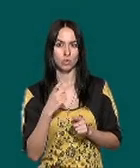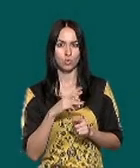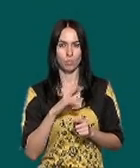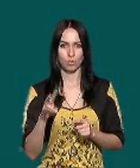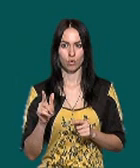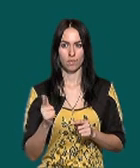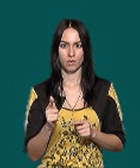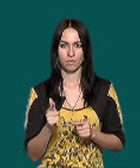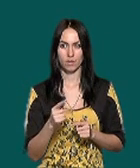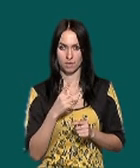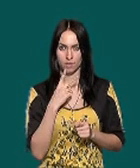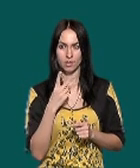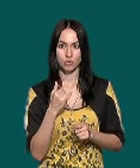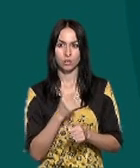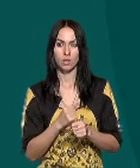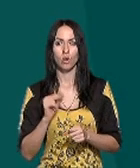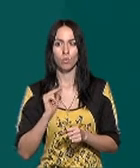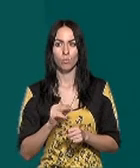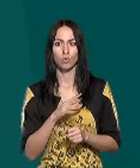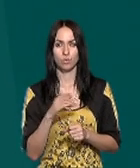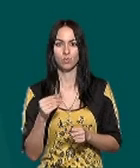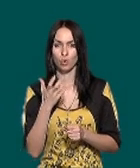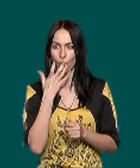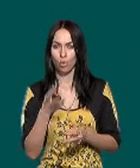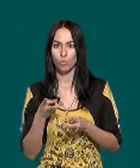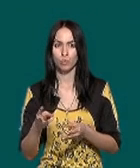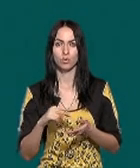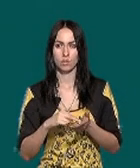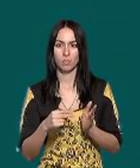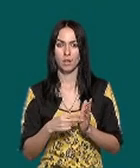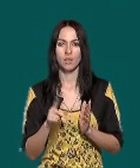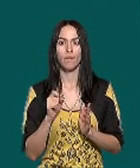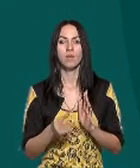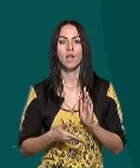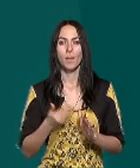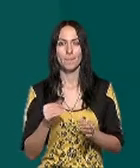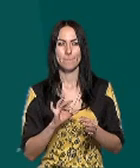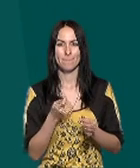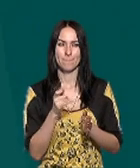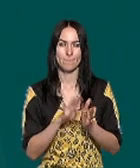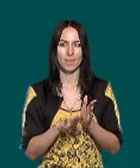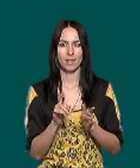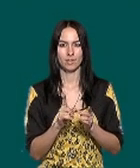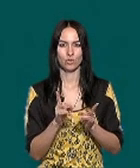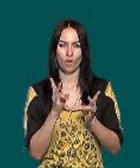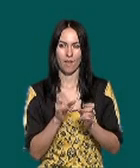работа сейчас. Сейчас все топится, ну, планово, за исключением там мелких аварий, которые